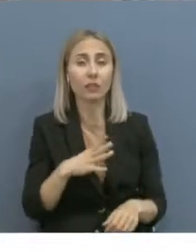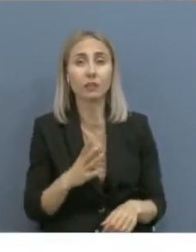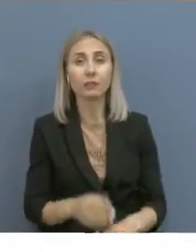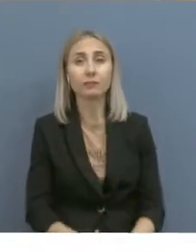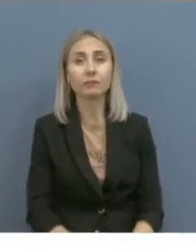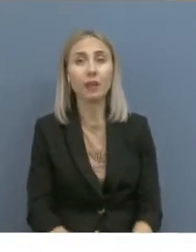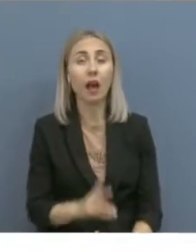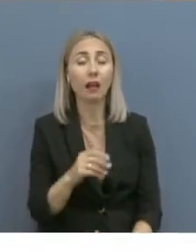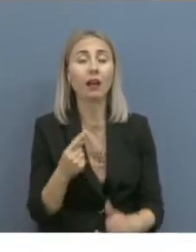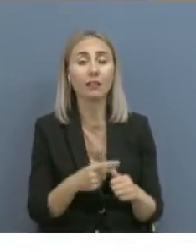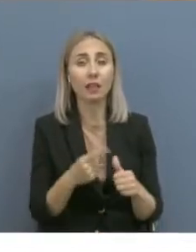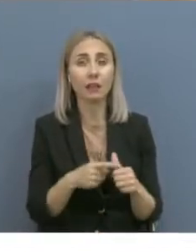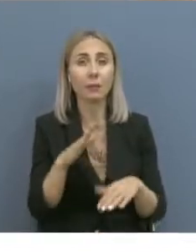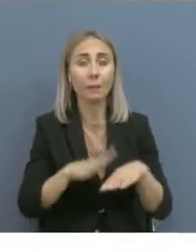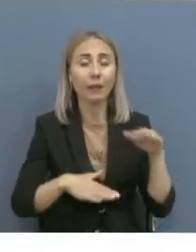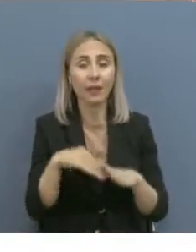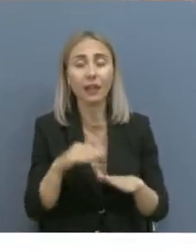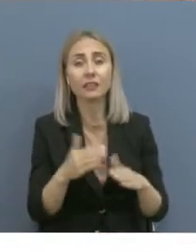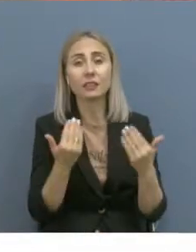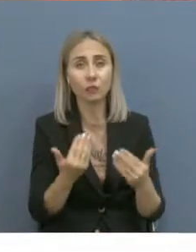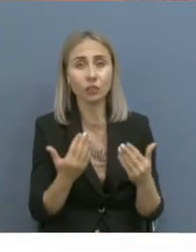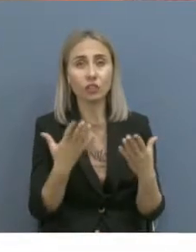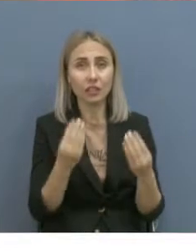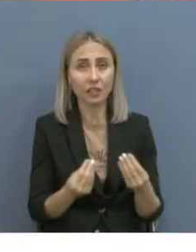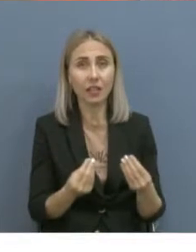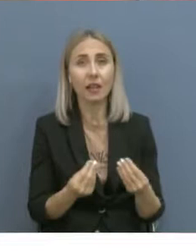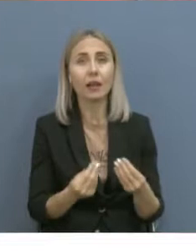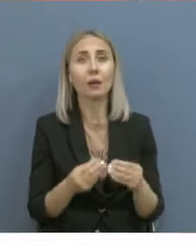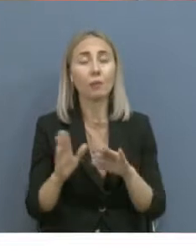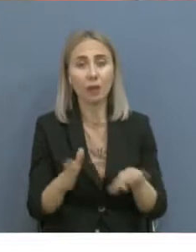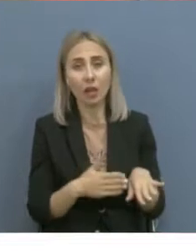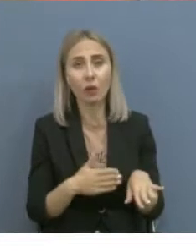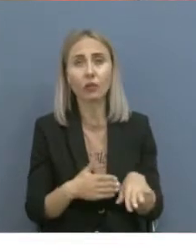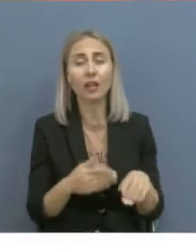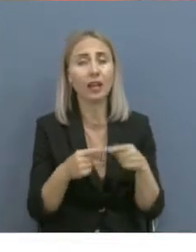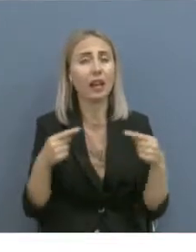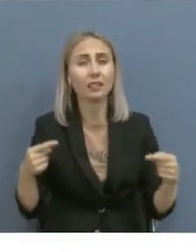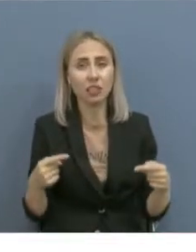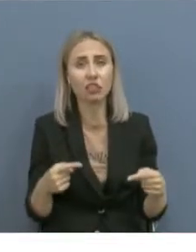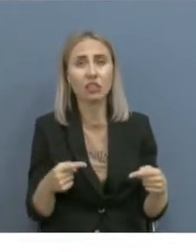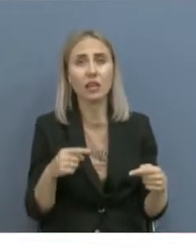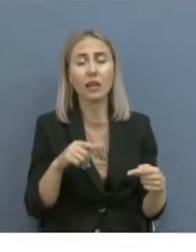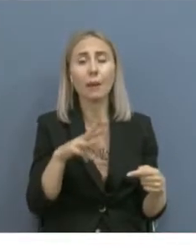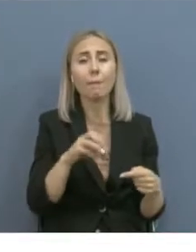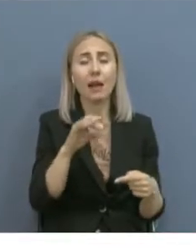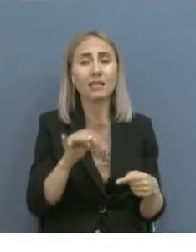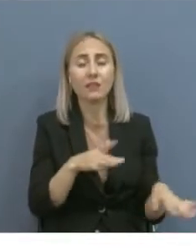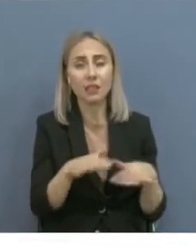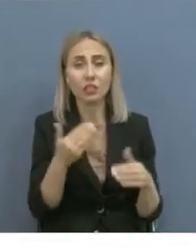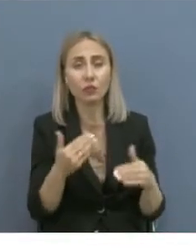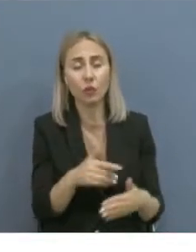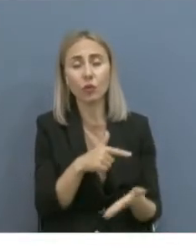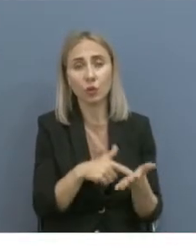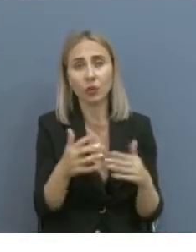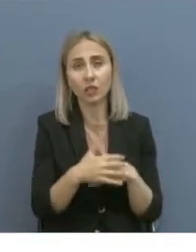байланыста болған туысқандары мен таныстарын анықтауға қатысты эпидемиологиялық зерттеулер. Как вы сами знаете, на